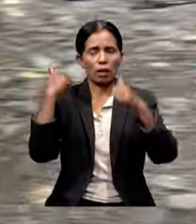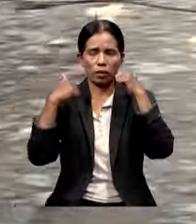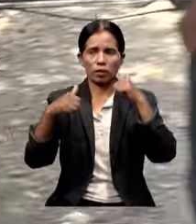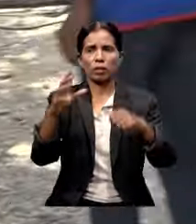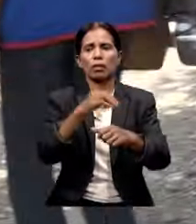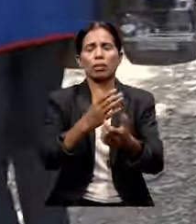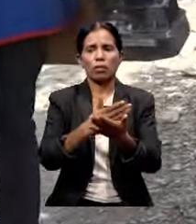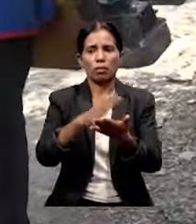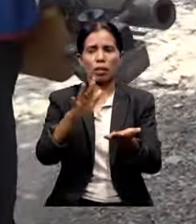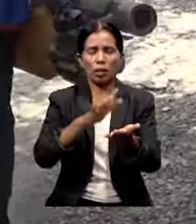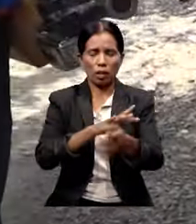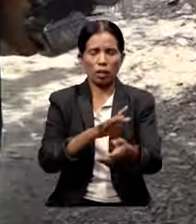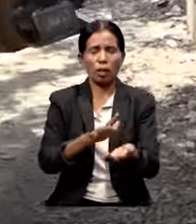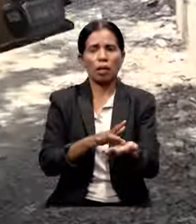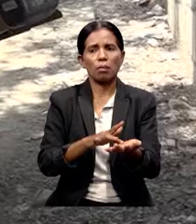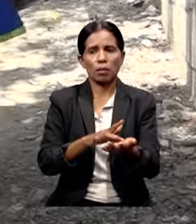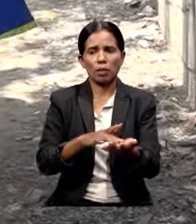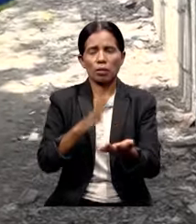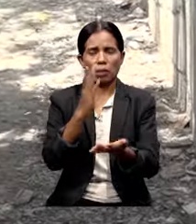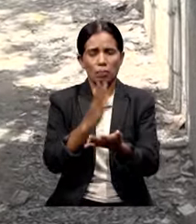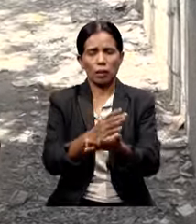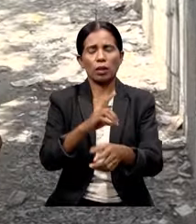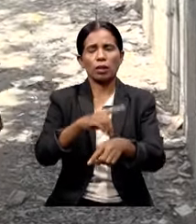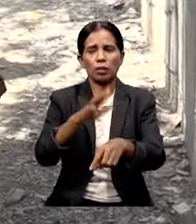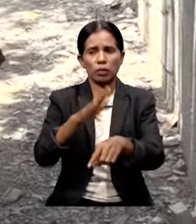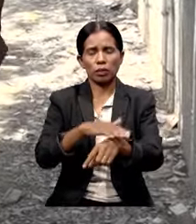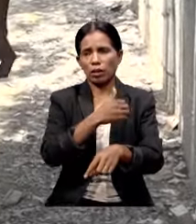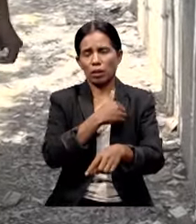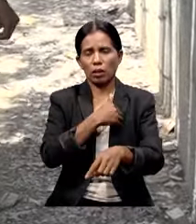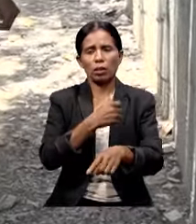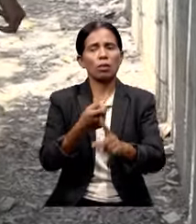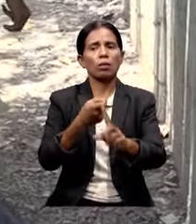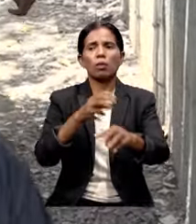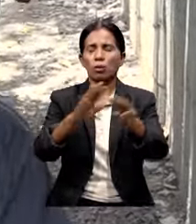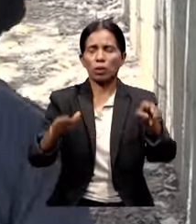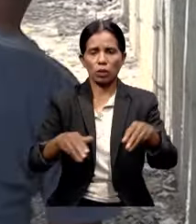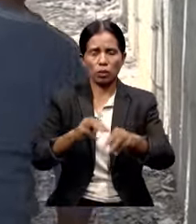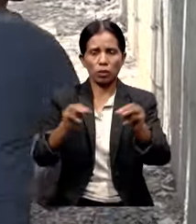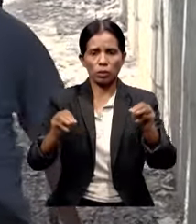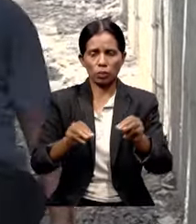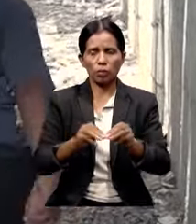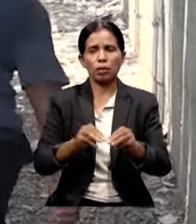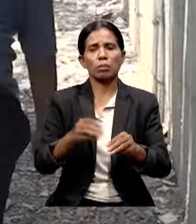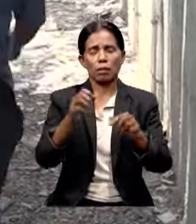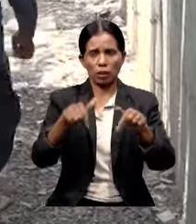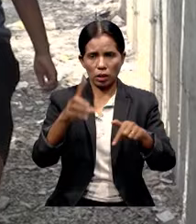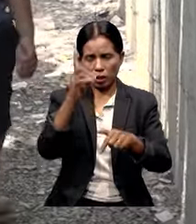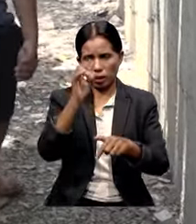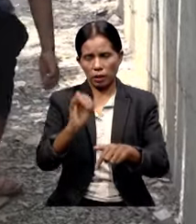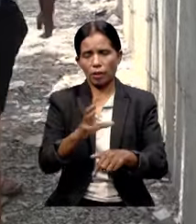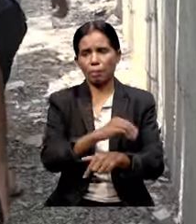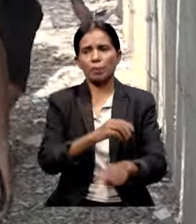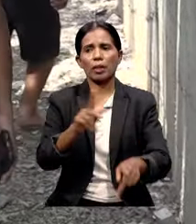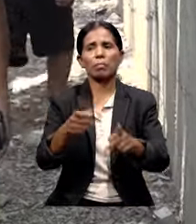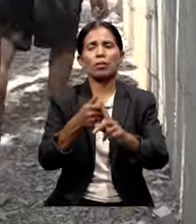no fahe ai moro atu hamate susuk tolung ne sidau kobre hotu suku sira iha dililarang. Hositosaun ne abitante